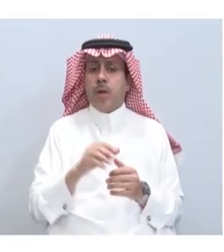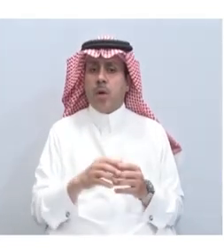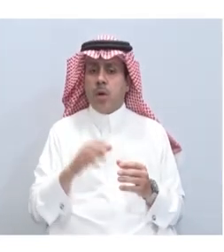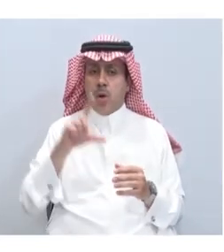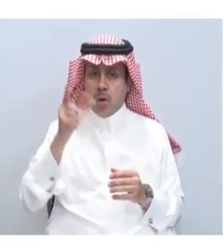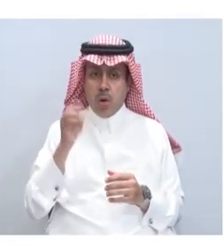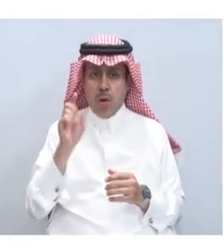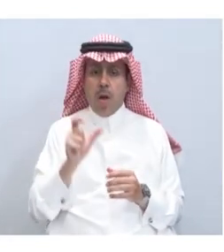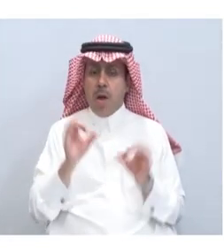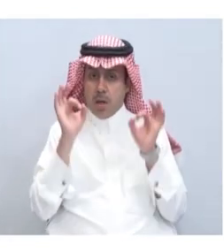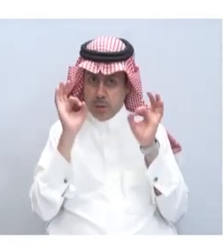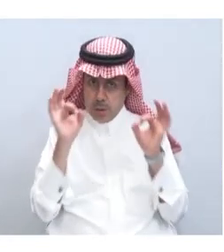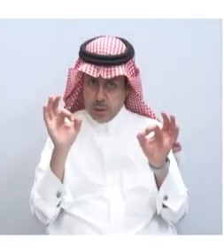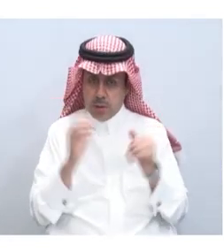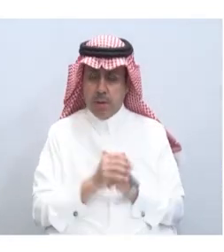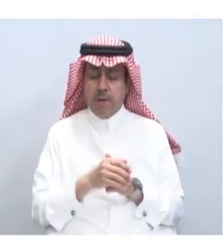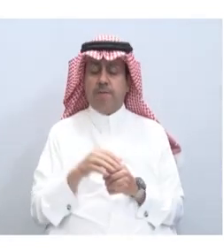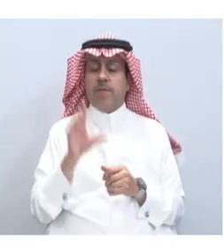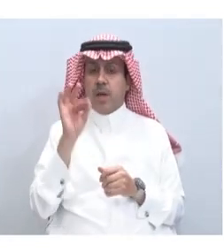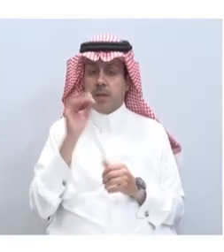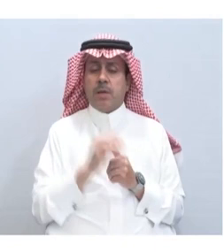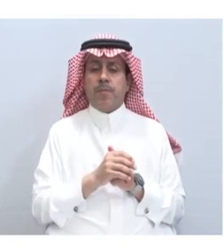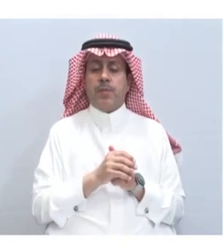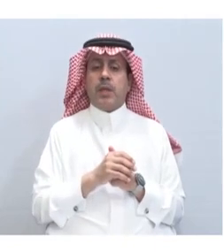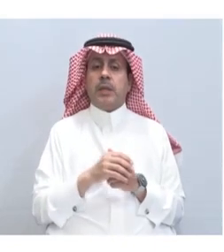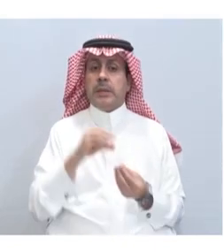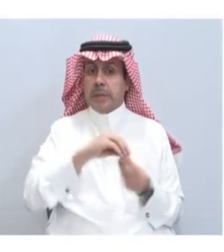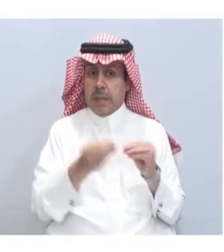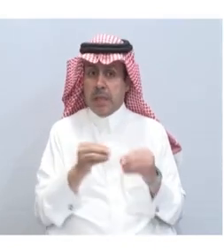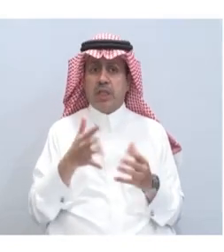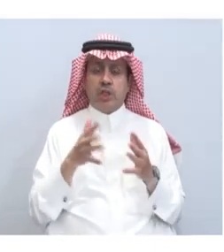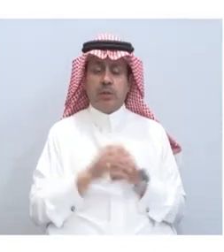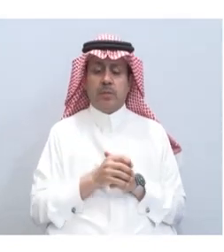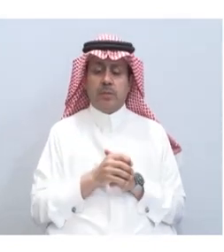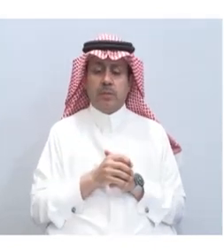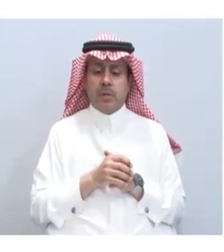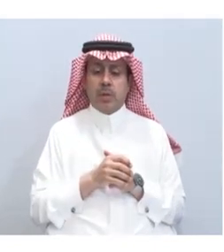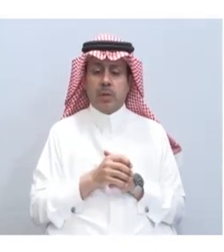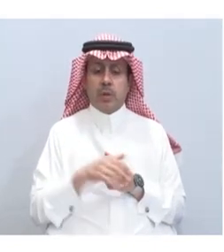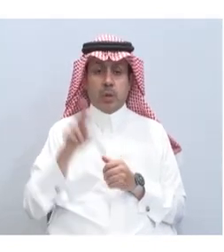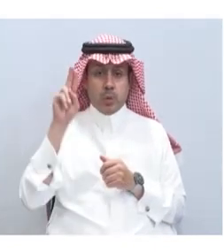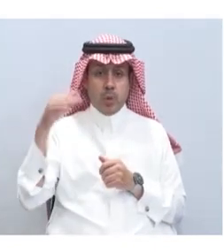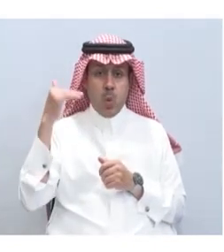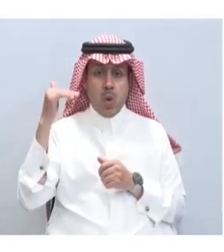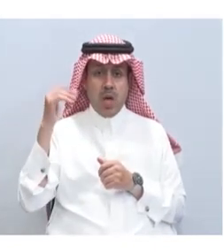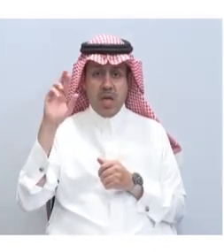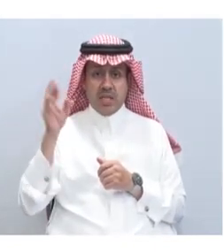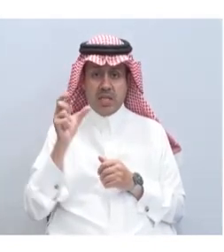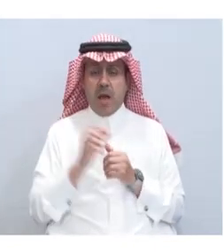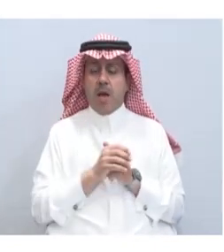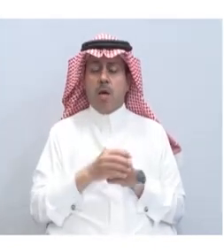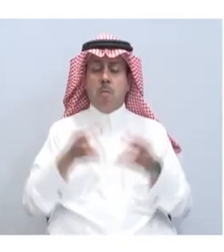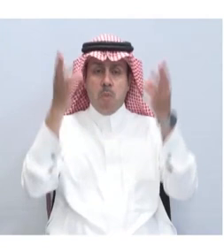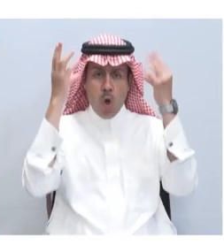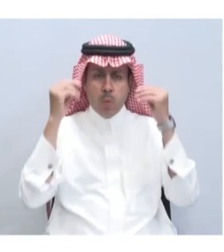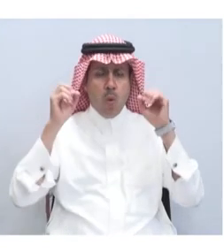المعلومات ونجاحها يعتمد على تقنيات حديثه تخزن تلك المعلومات بكميات